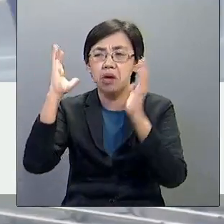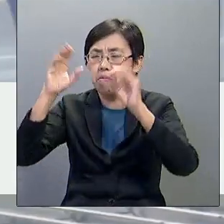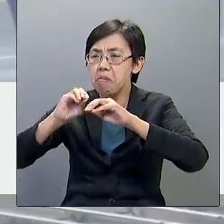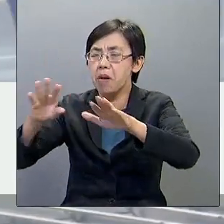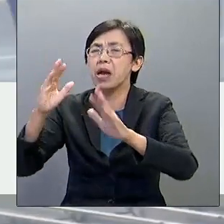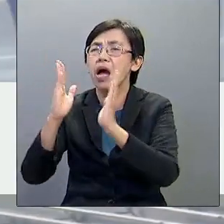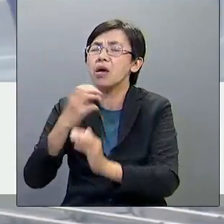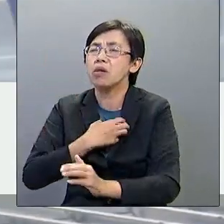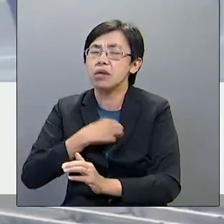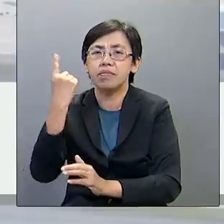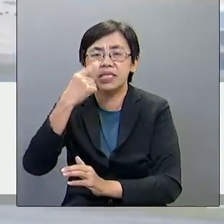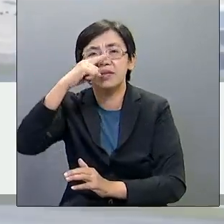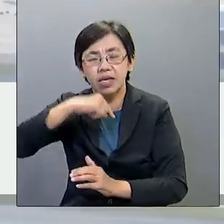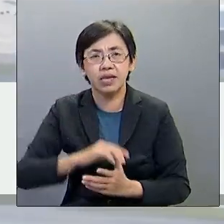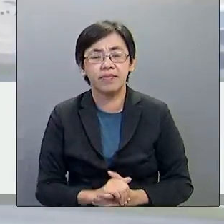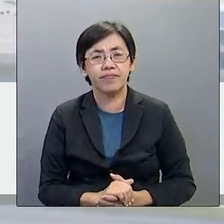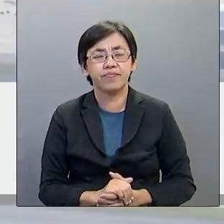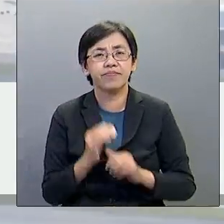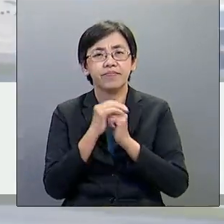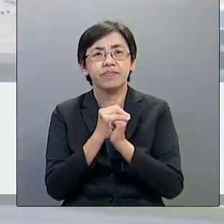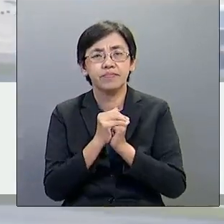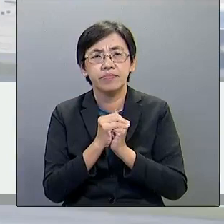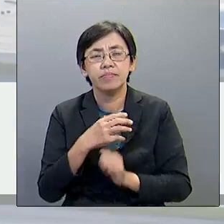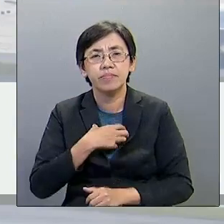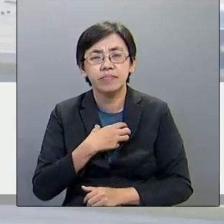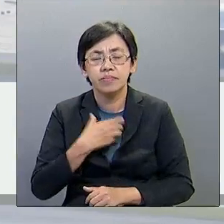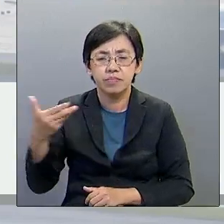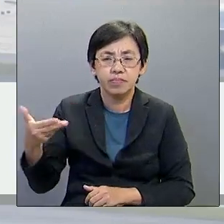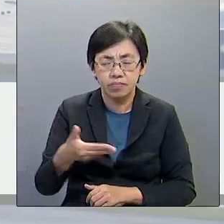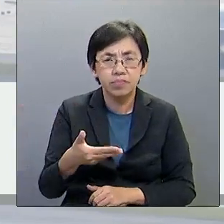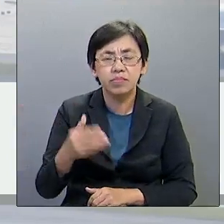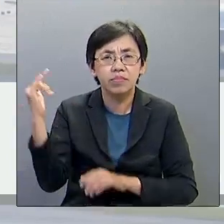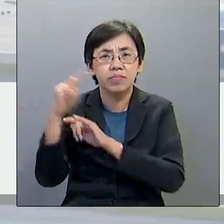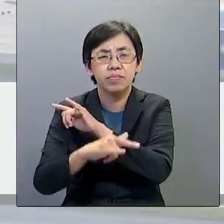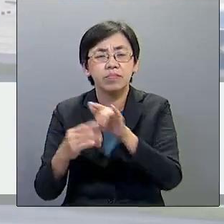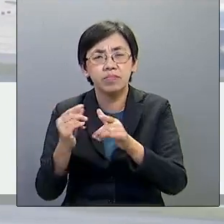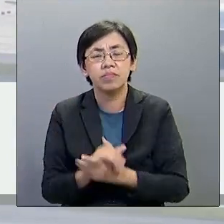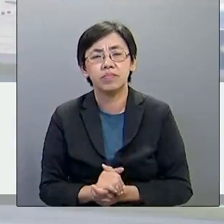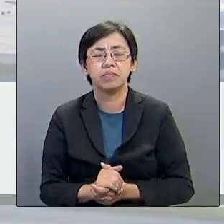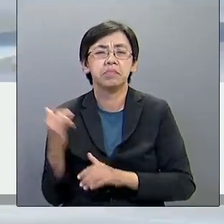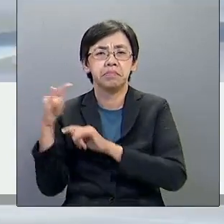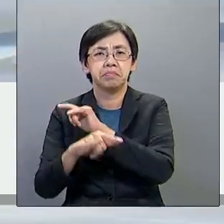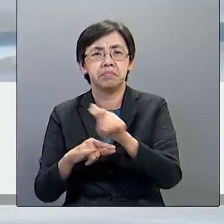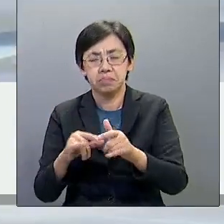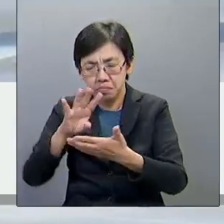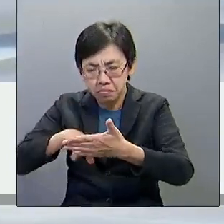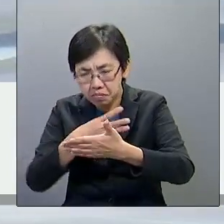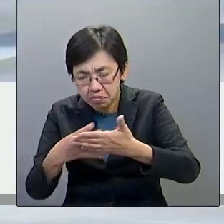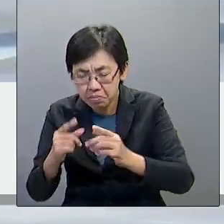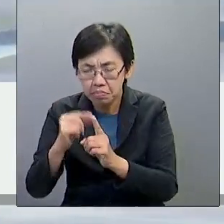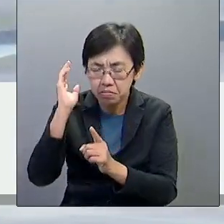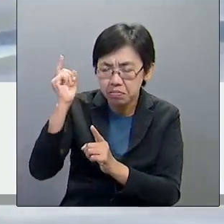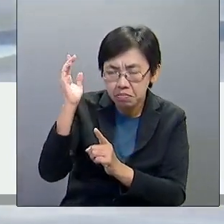เบื้องต้นจีนได้ขอจำนวนเที่ยวบินจากกรมการบินพลเรือนไปแล้วเพื่อที่จะไปวางแผนเพิ่มความ